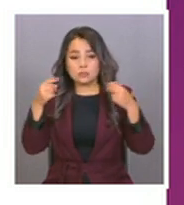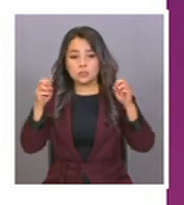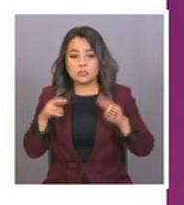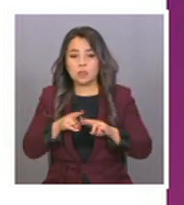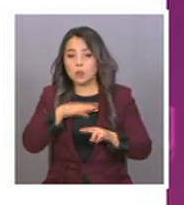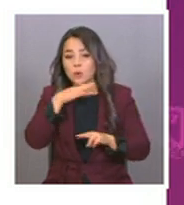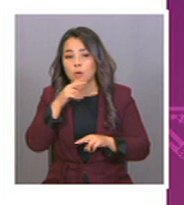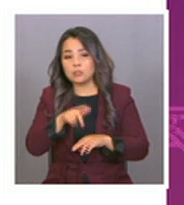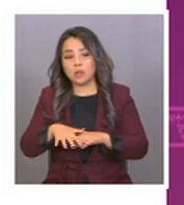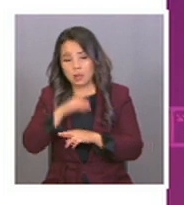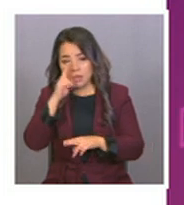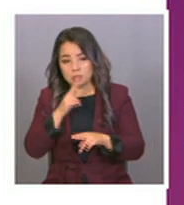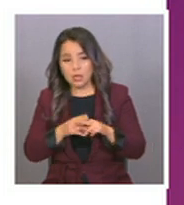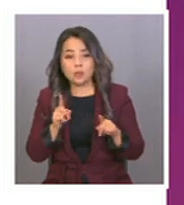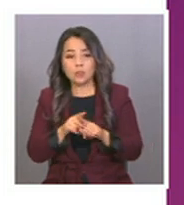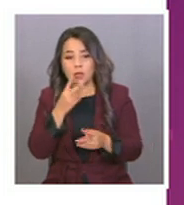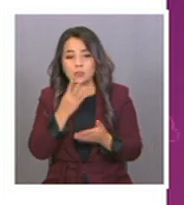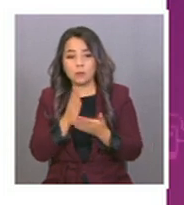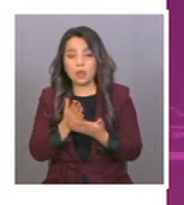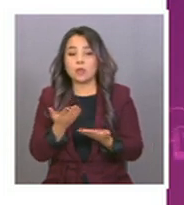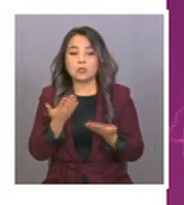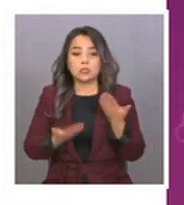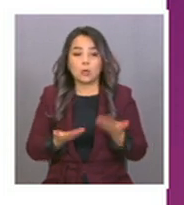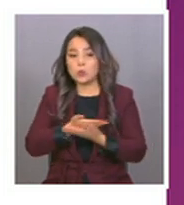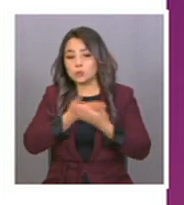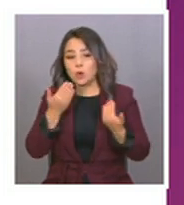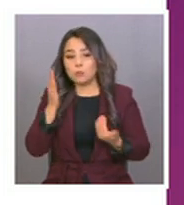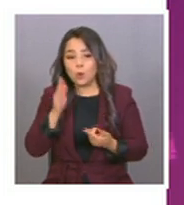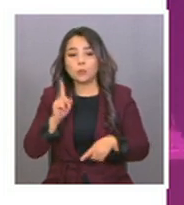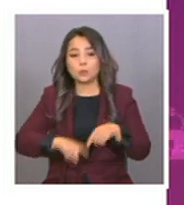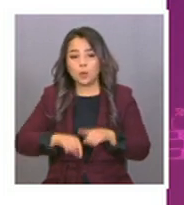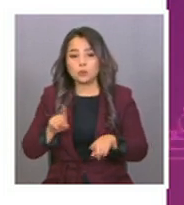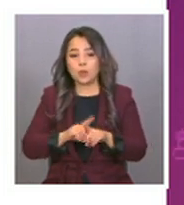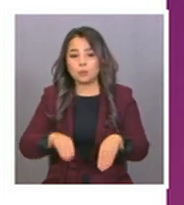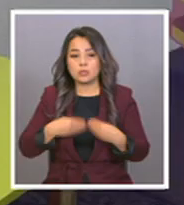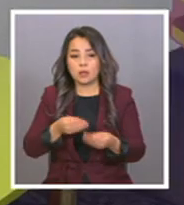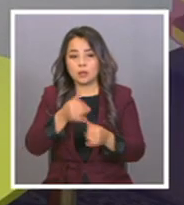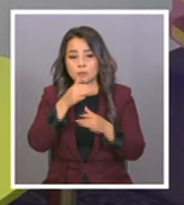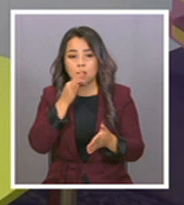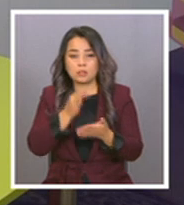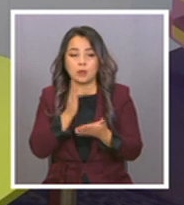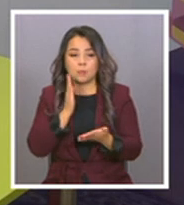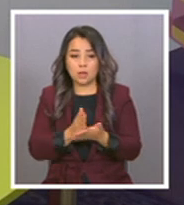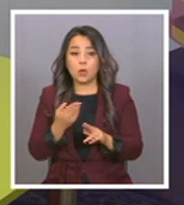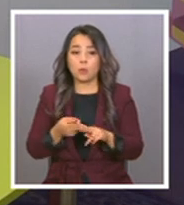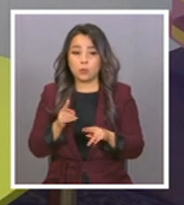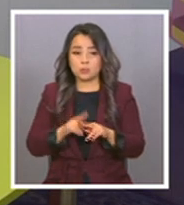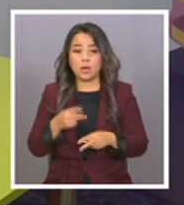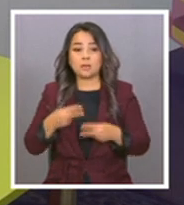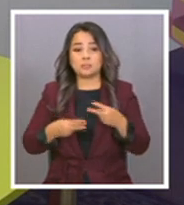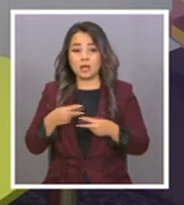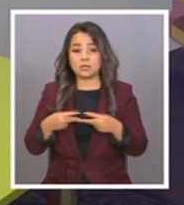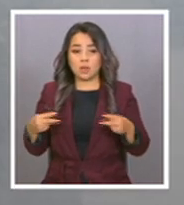көре алмас, жоқ болса егер өзіңде туысқаның бере алмас деп келеді. Осы салыстыруға